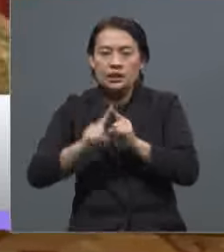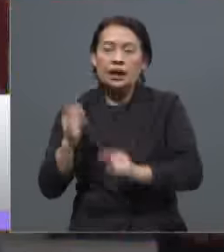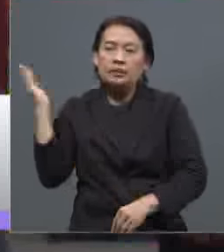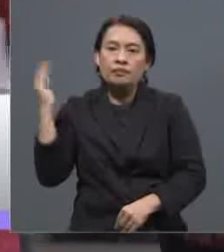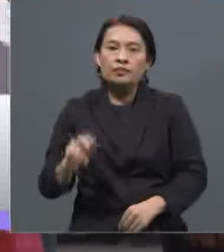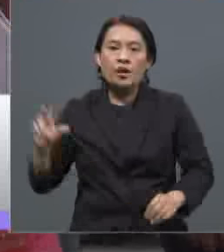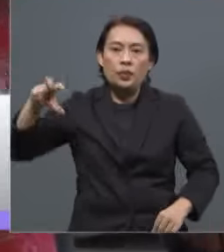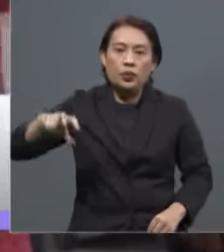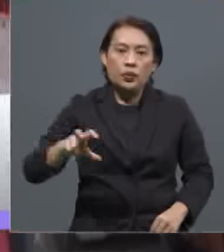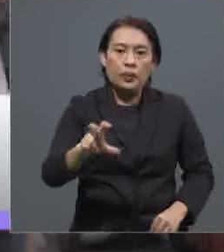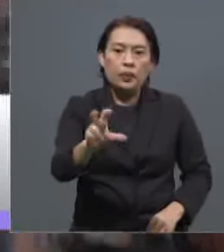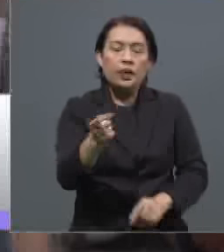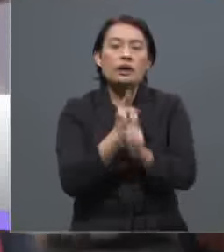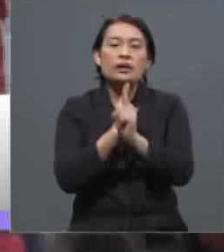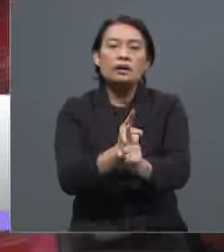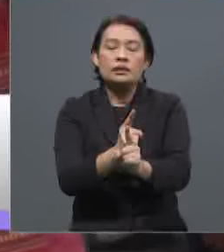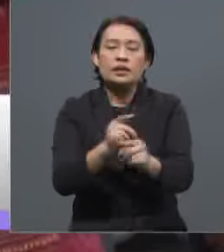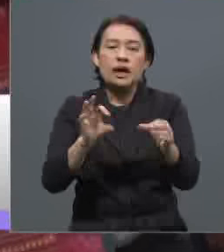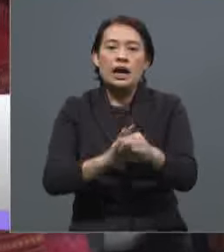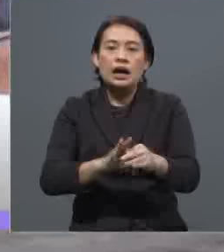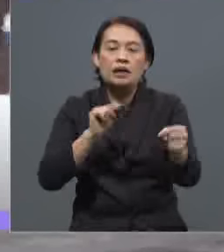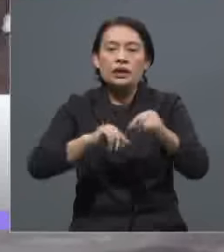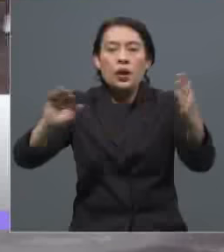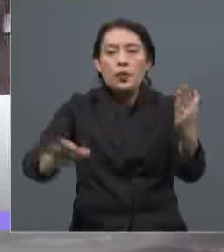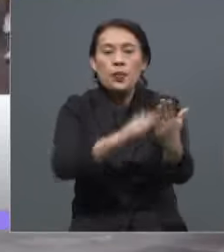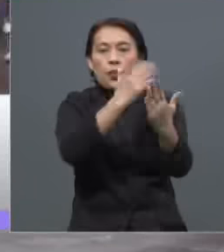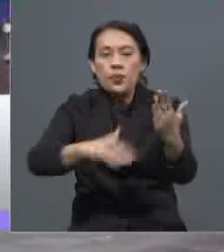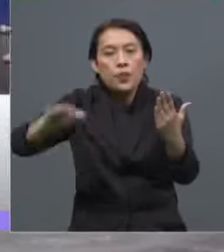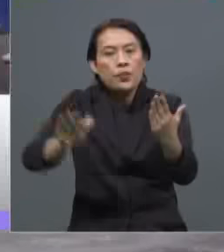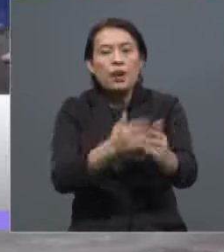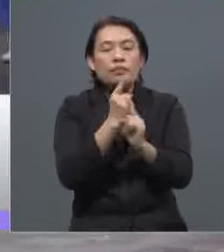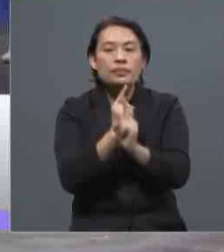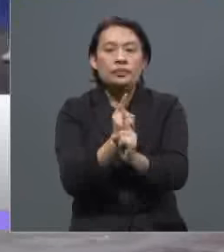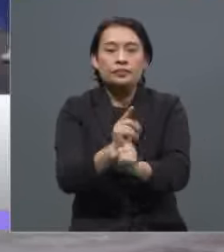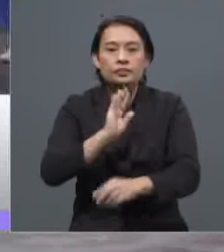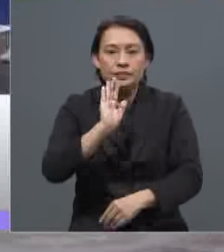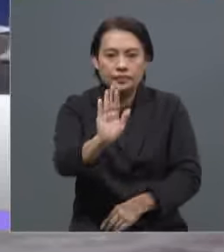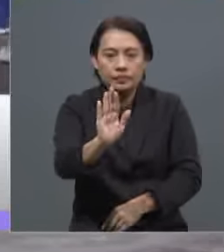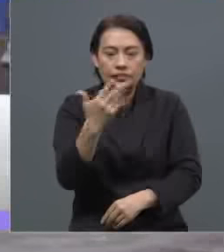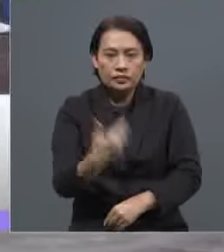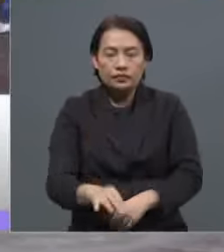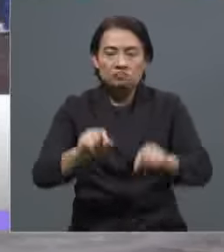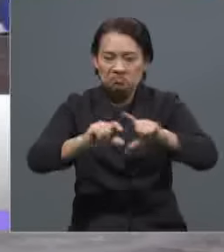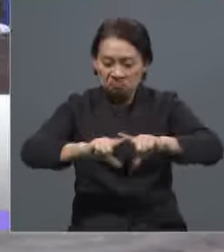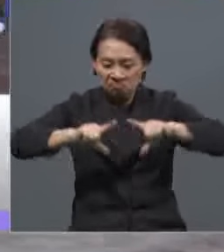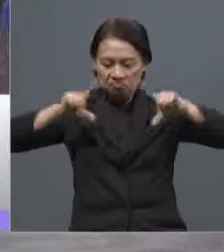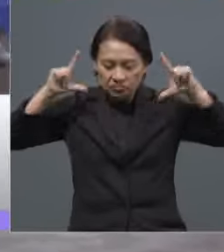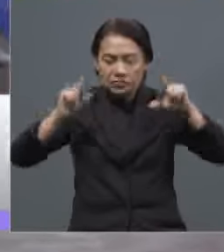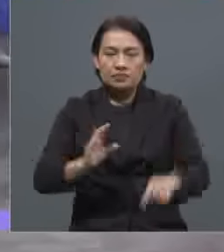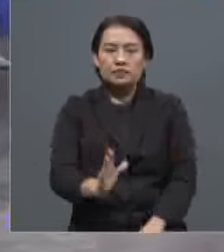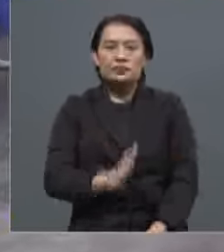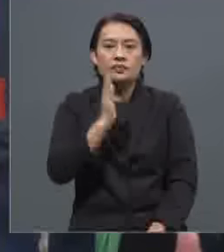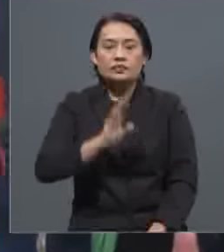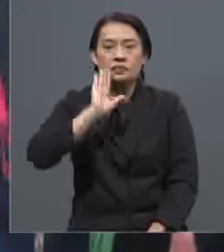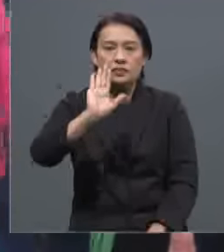พญานาคที่โยกไปตามจังหวะเสียงดนตรีที่กำลังคึกคักภายในงานไปจนสุดทางถือว่ายิ่งใหญ่สมศักดิ์ศรีเมืองบั้